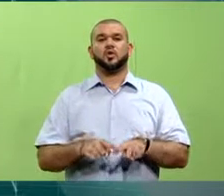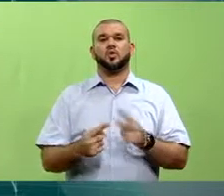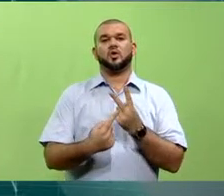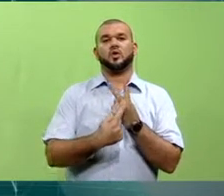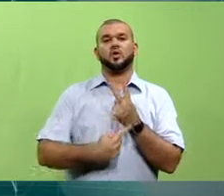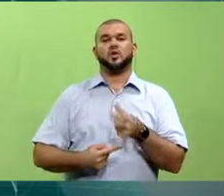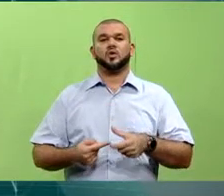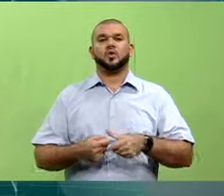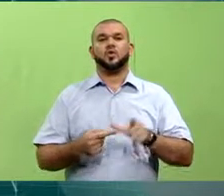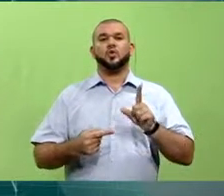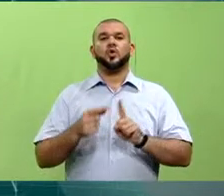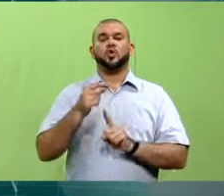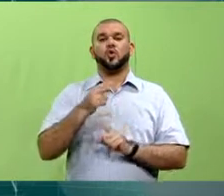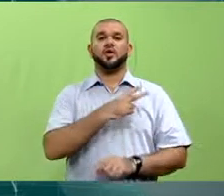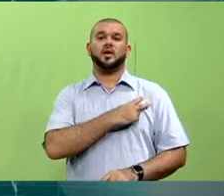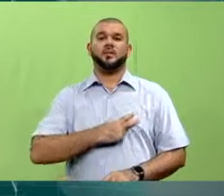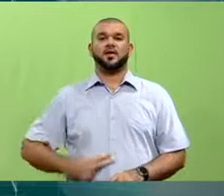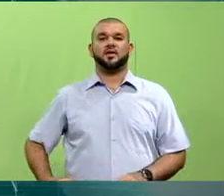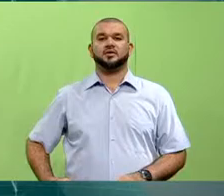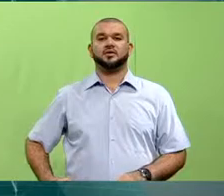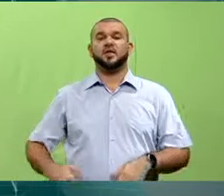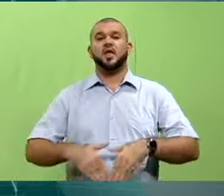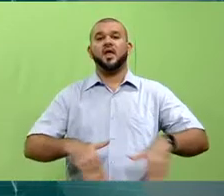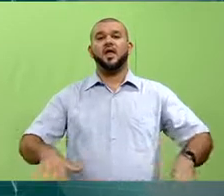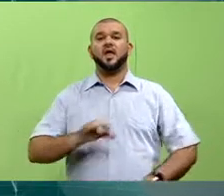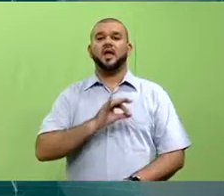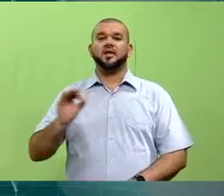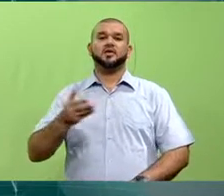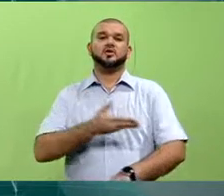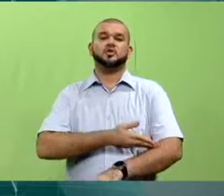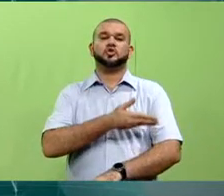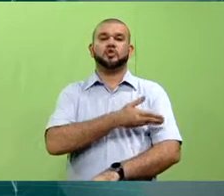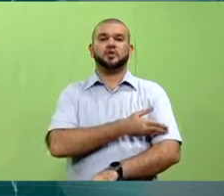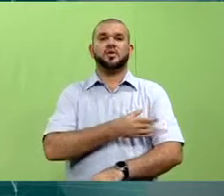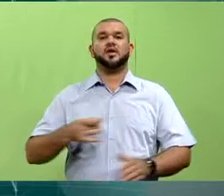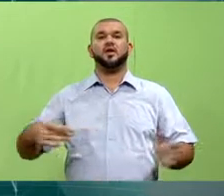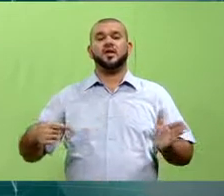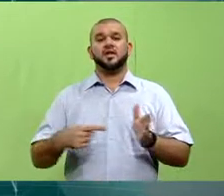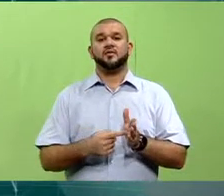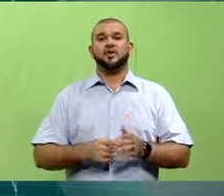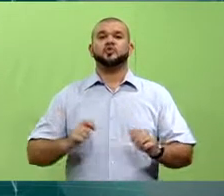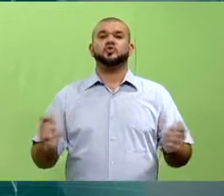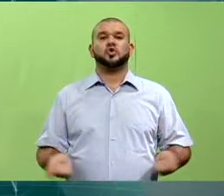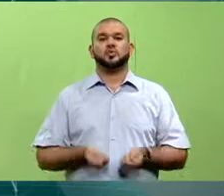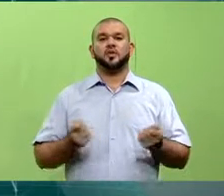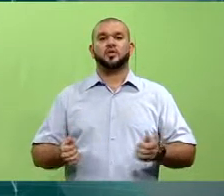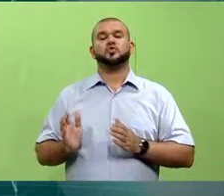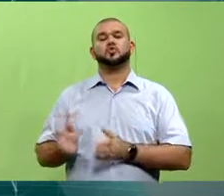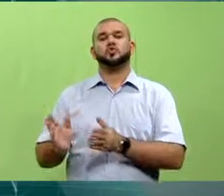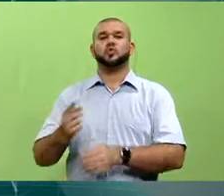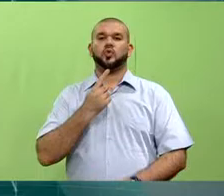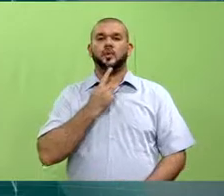Gönyeli Belediyesi'nin engelsiz kent hedefiyle çalışmalarını sürdürdüğü belirtildi.